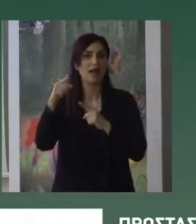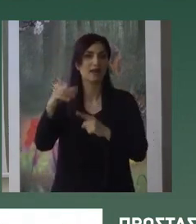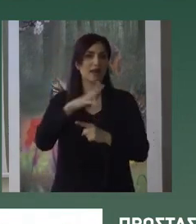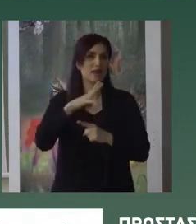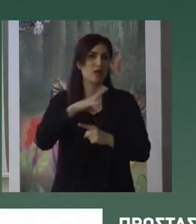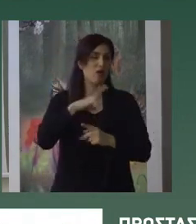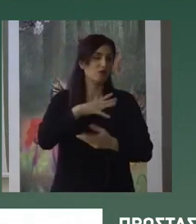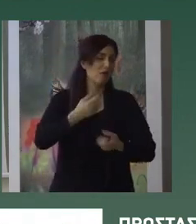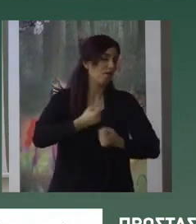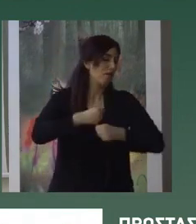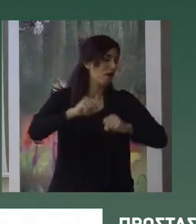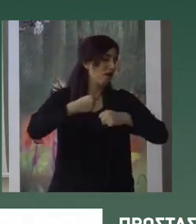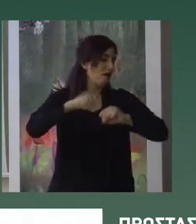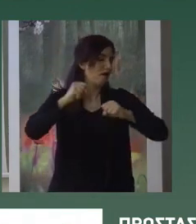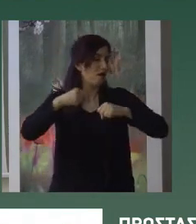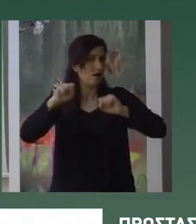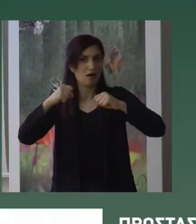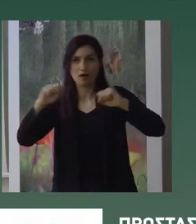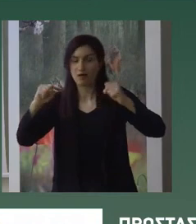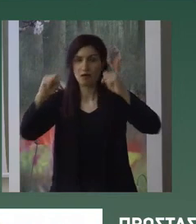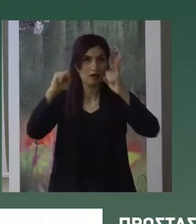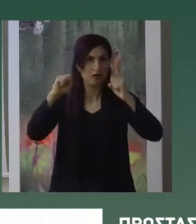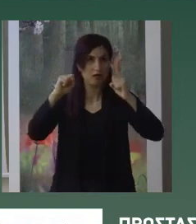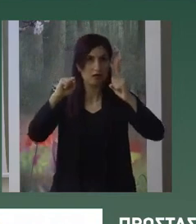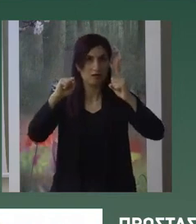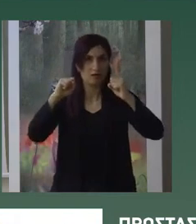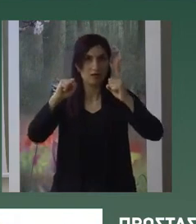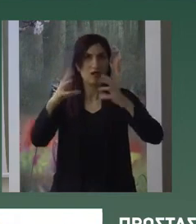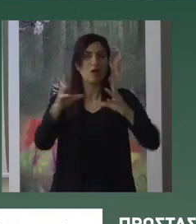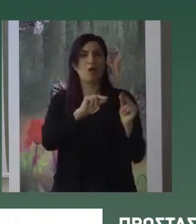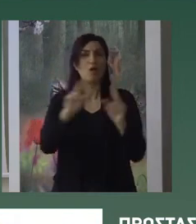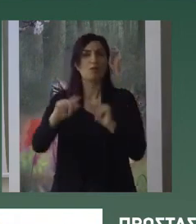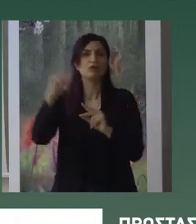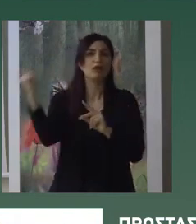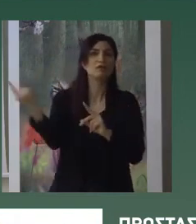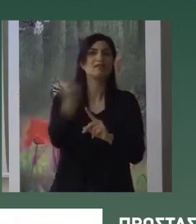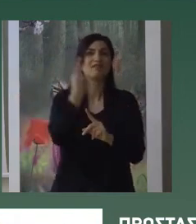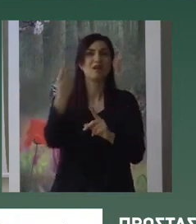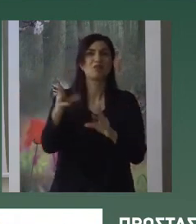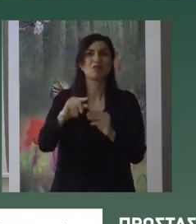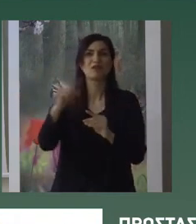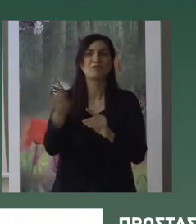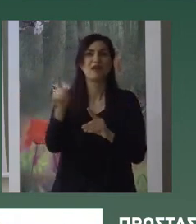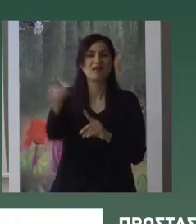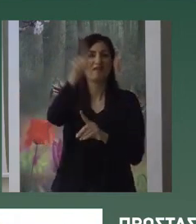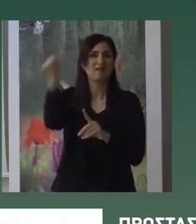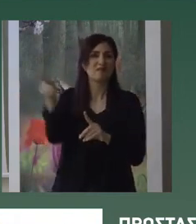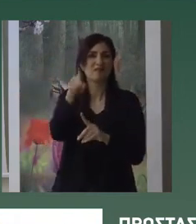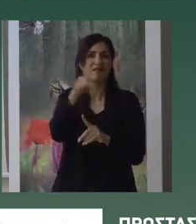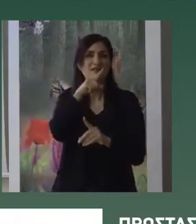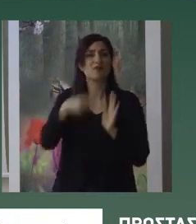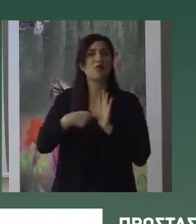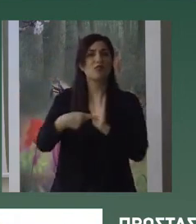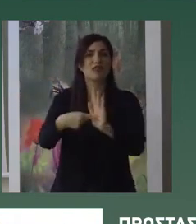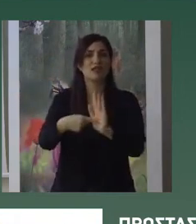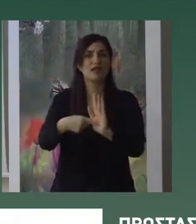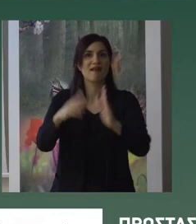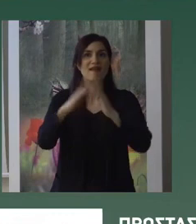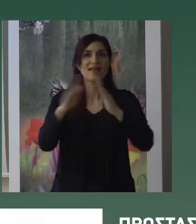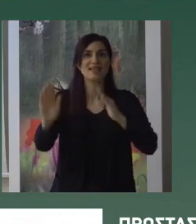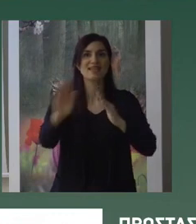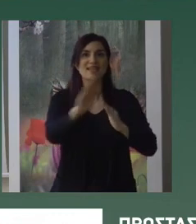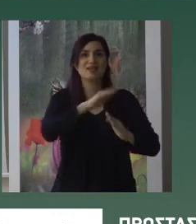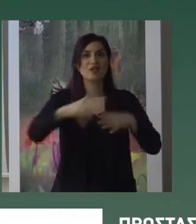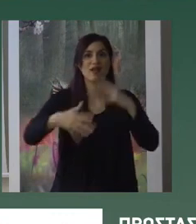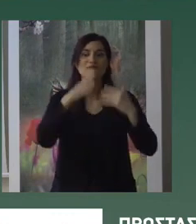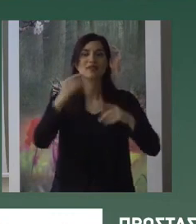αντιδράσεις. Είναι η γειτονιά των 15 λεπτών. Δηλαδή, ότι όπου ζεις, στα 15 λεπτά θα έχεις πρόσβαση στην εκπαίδευση, στη